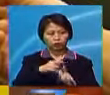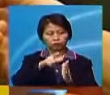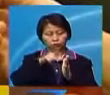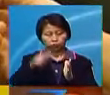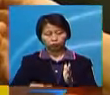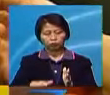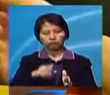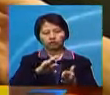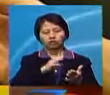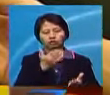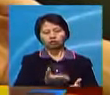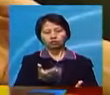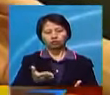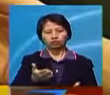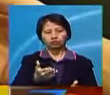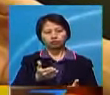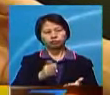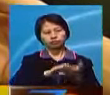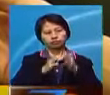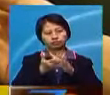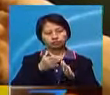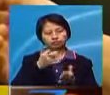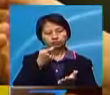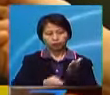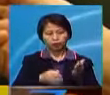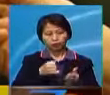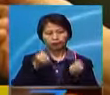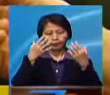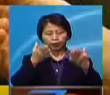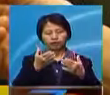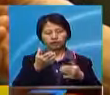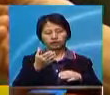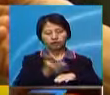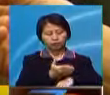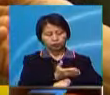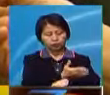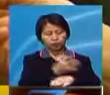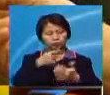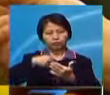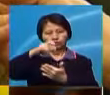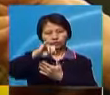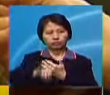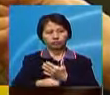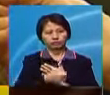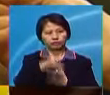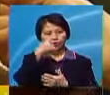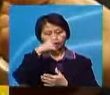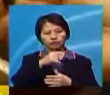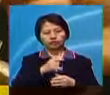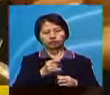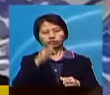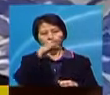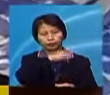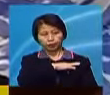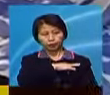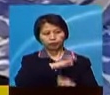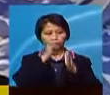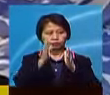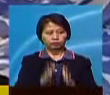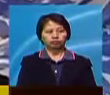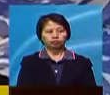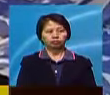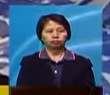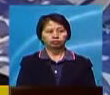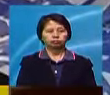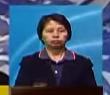prices. And that has enabled us to continue with the many development projects for the benefit of the people.